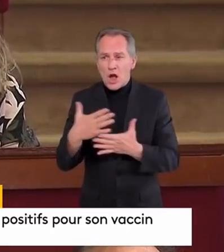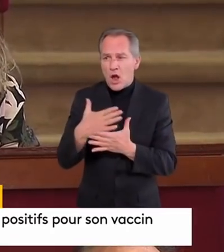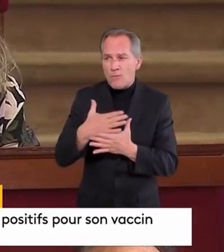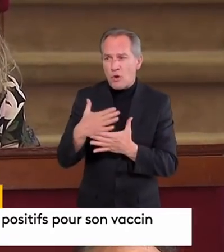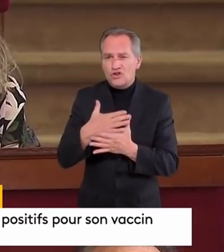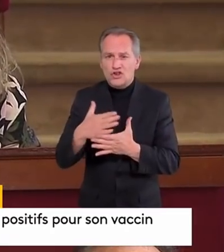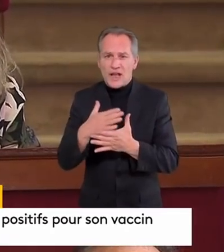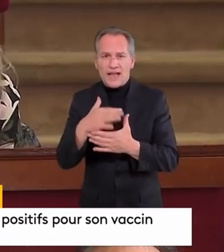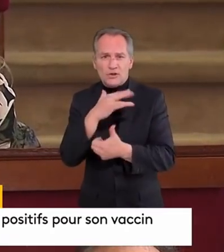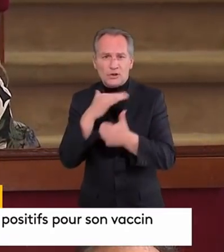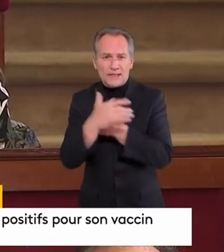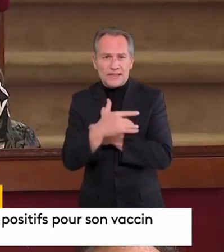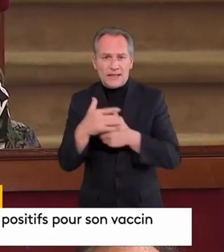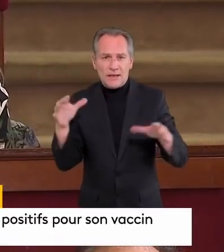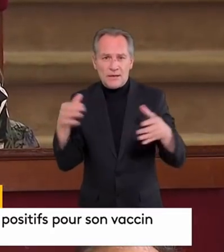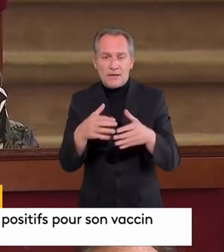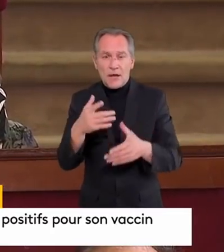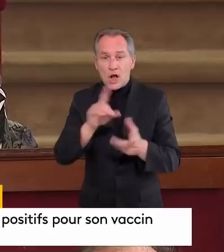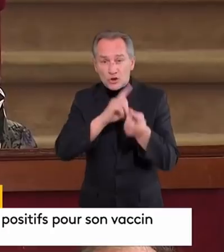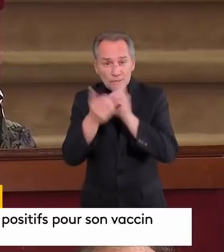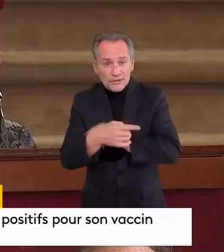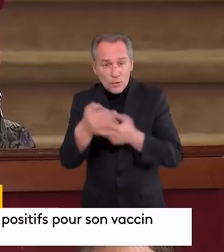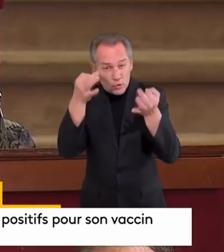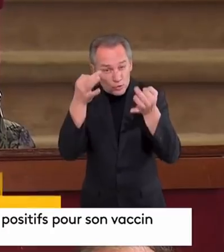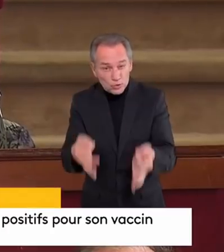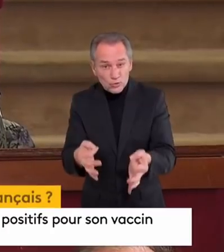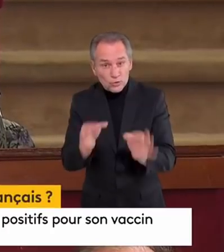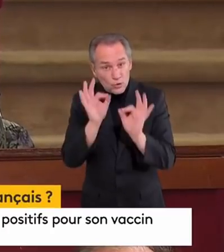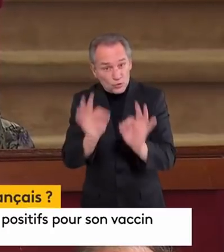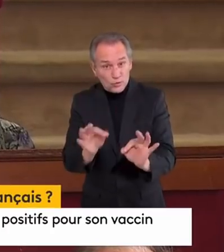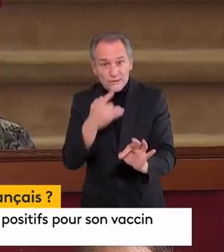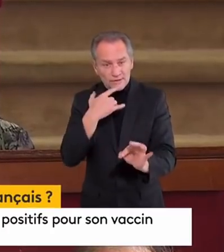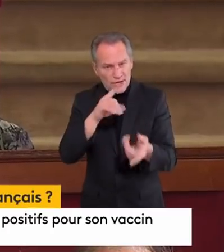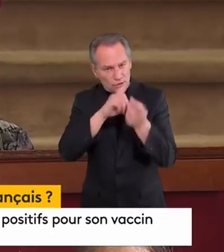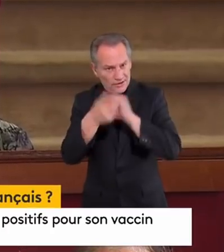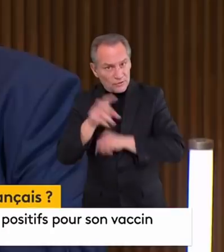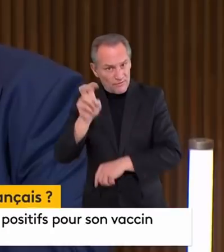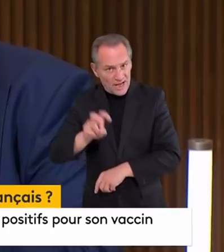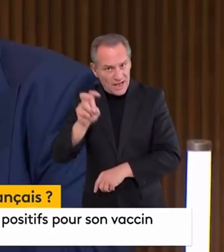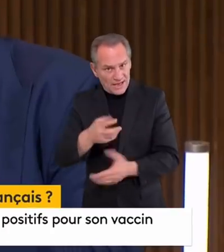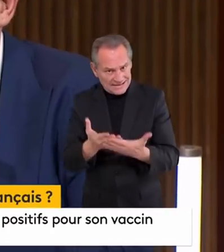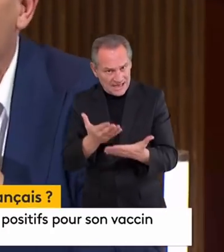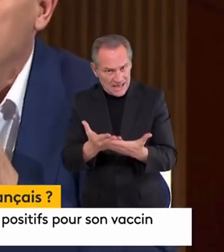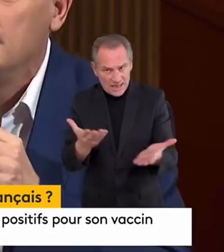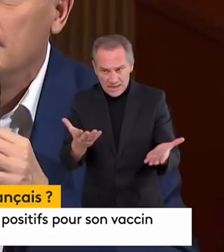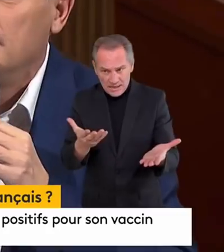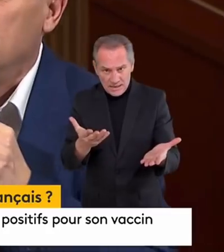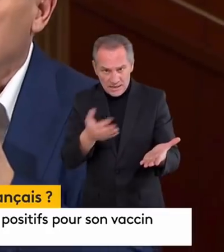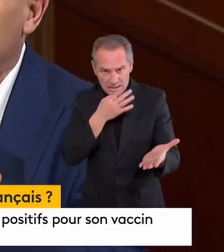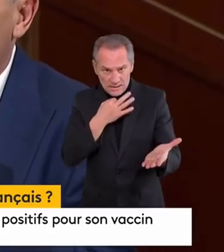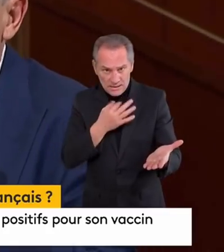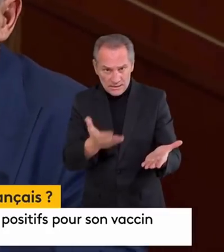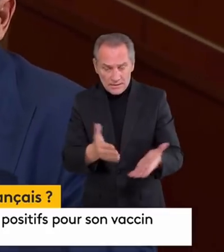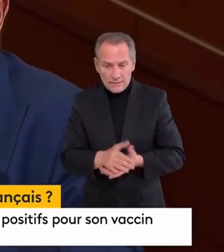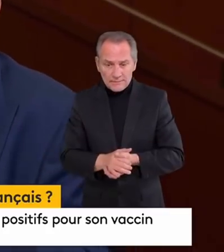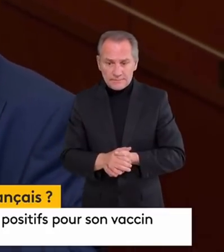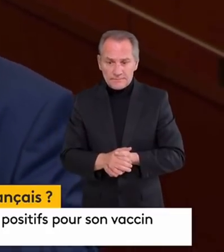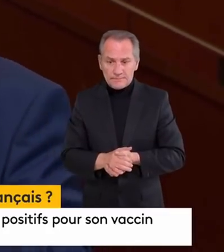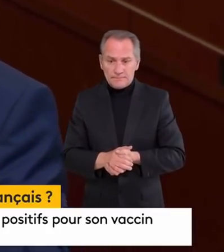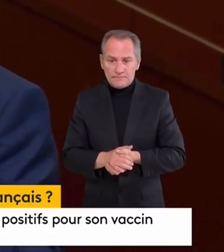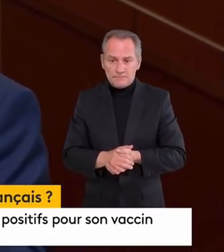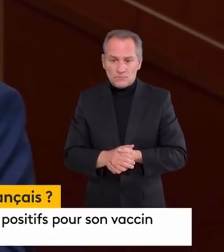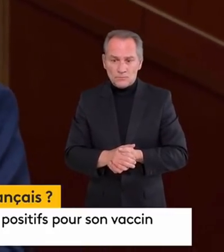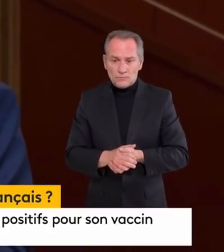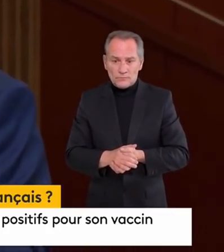société ? Une transition juste, vous parlez, une transition écologique, mais là...